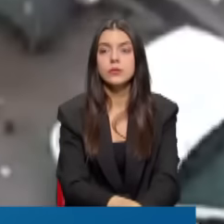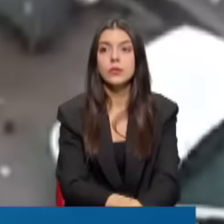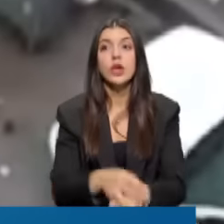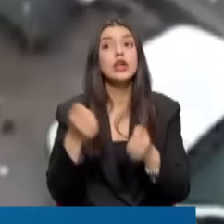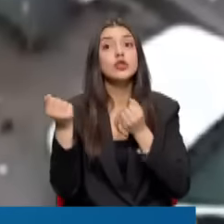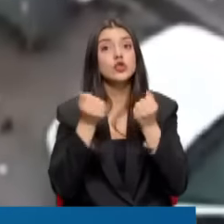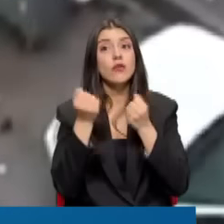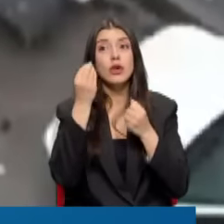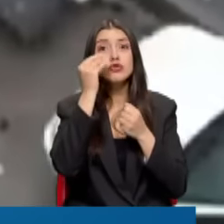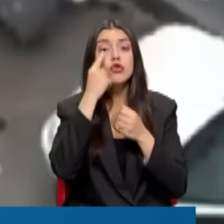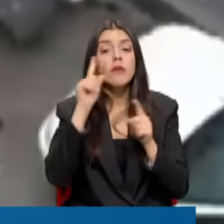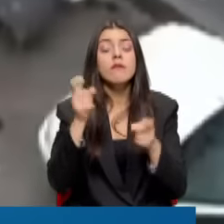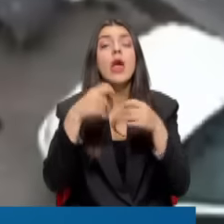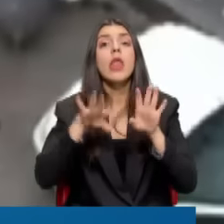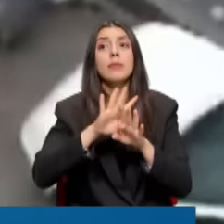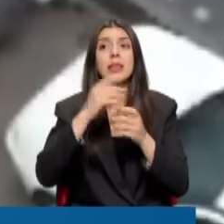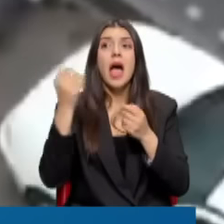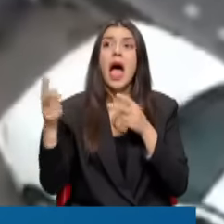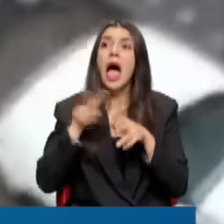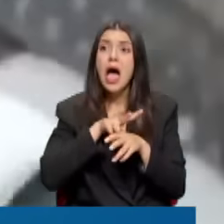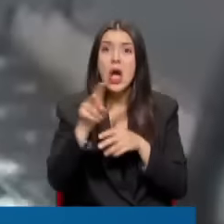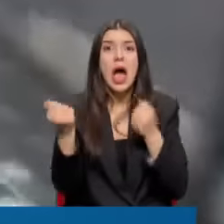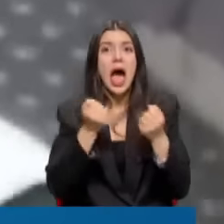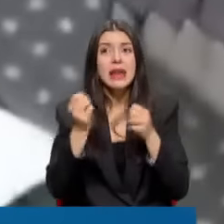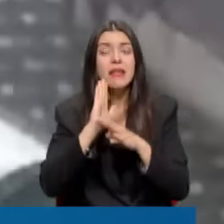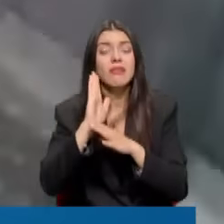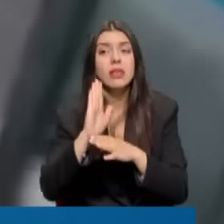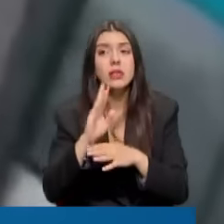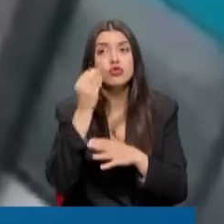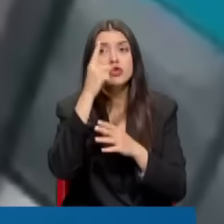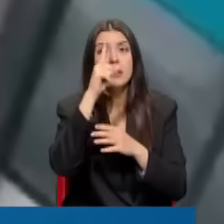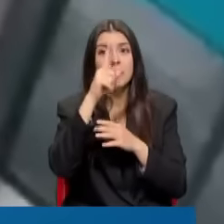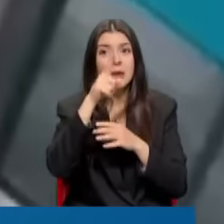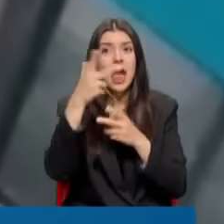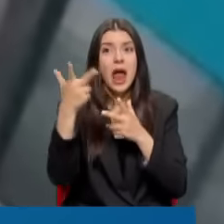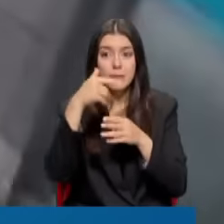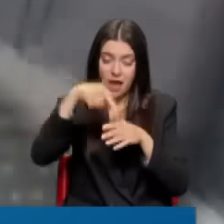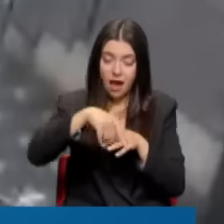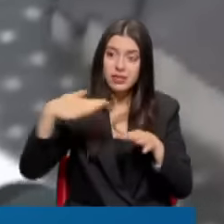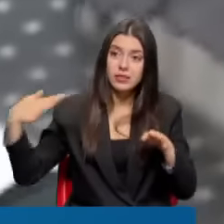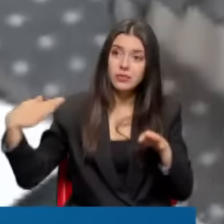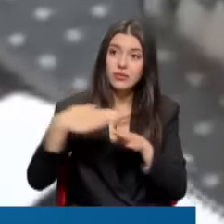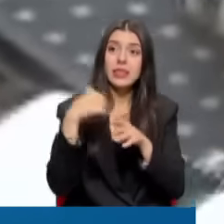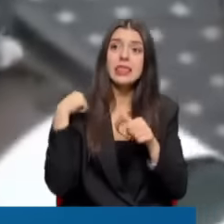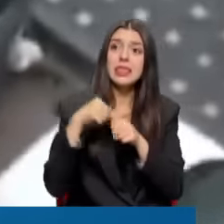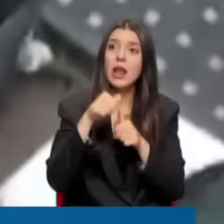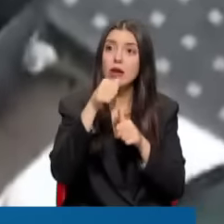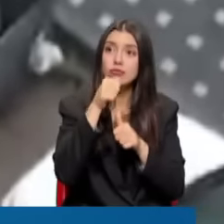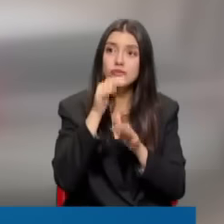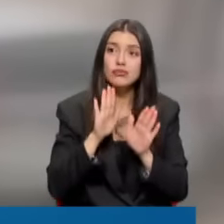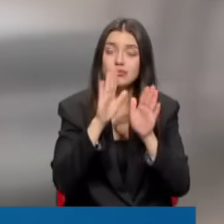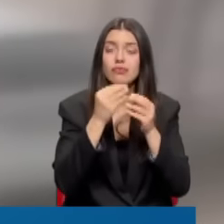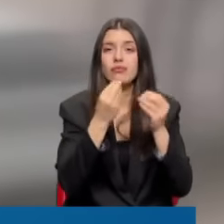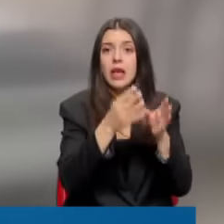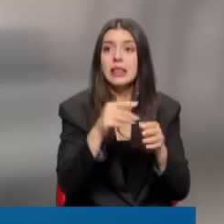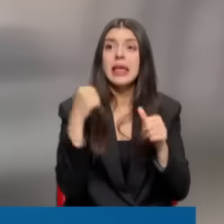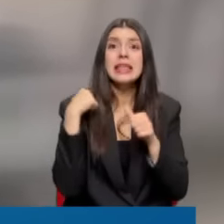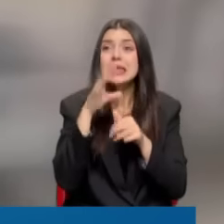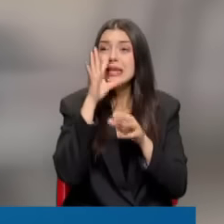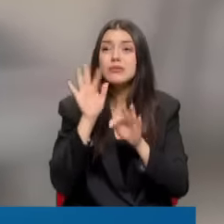şoför çocukları Fark etmedi hareket etti çocuklardan biri otomobilin altından sürüklendi tekrar sulara teslim oldular kimse